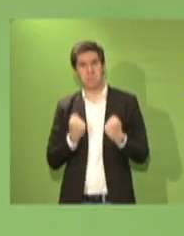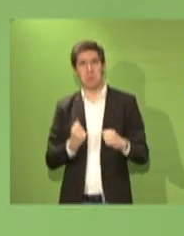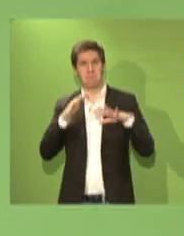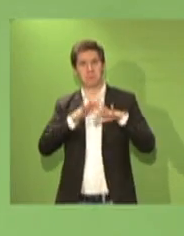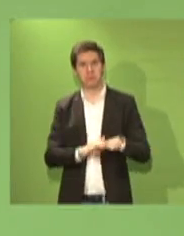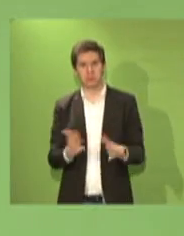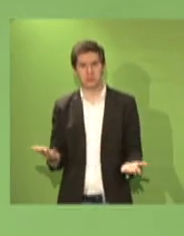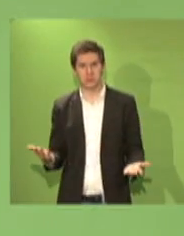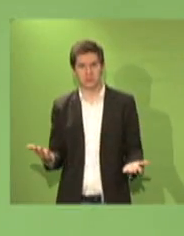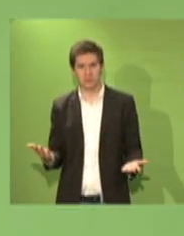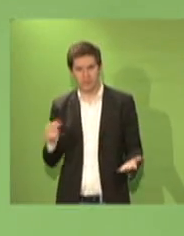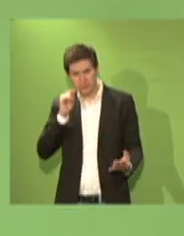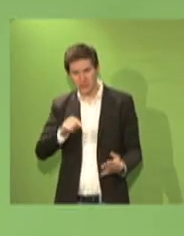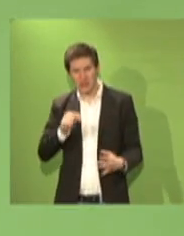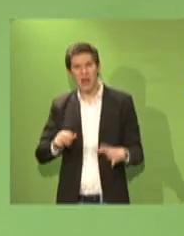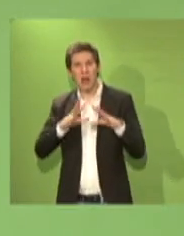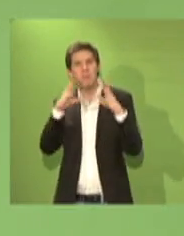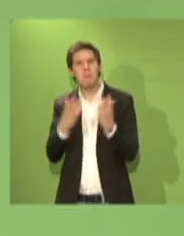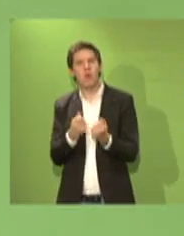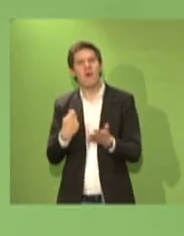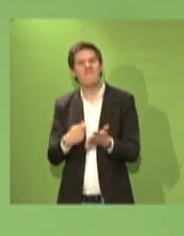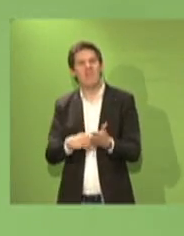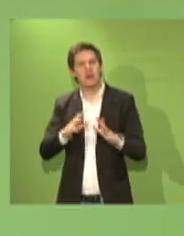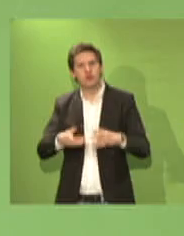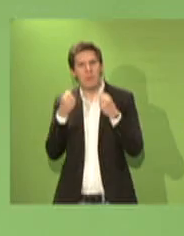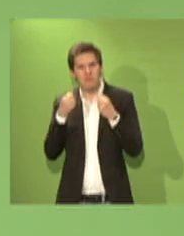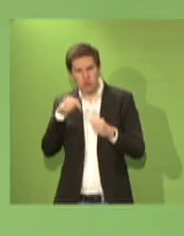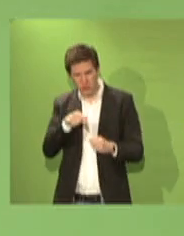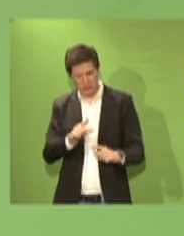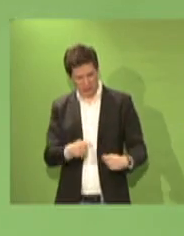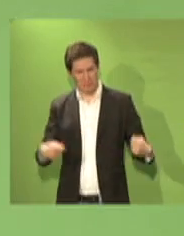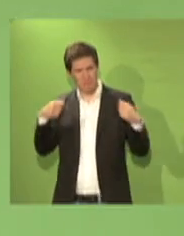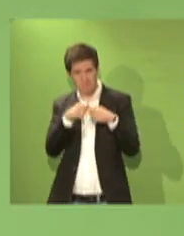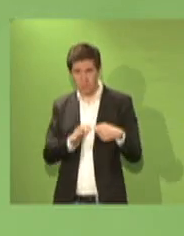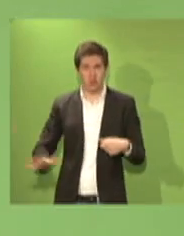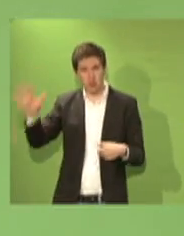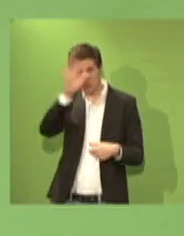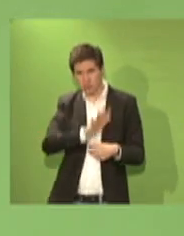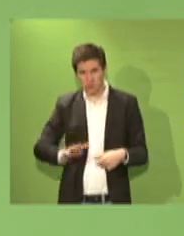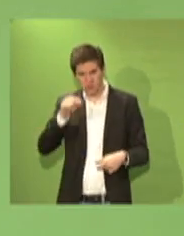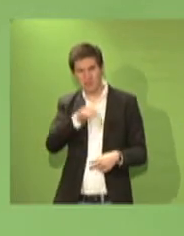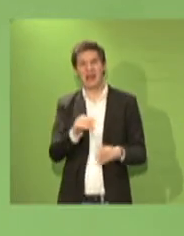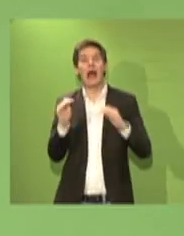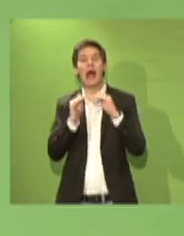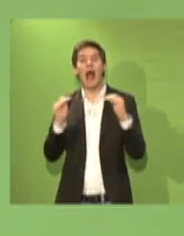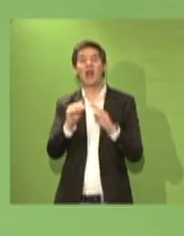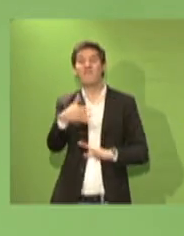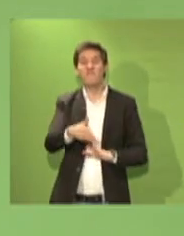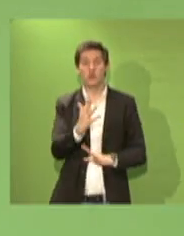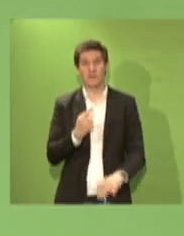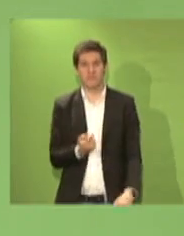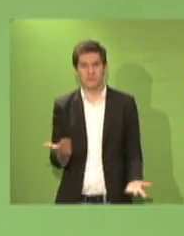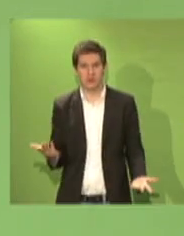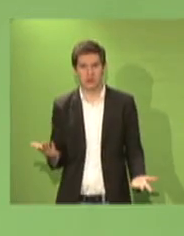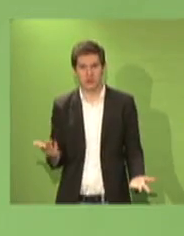Alleine die Bruttowertschöpfung des produzierenden Gewerbes liegt dort bundesweit unter den Regionen auf Rang 5 im Vergleich.